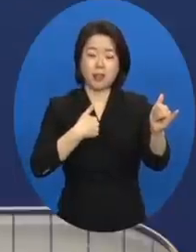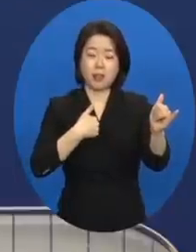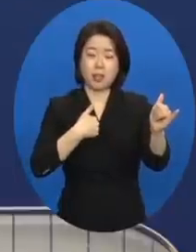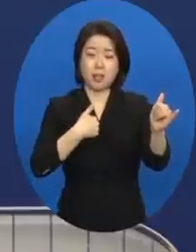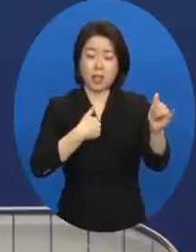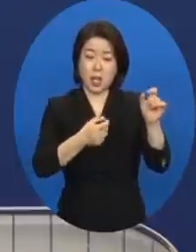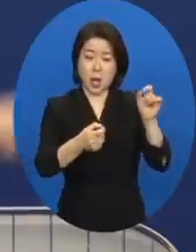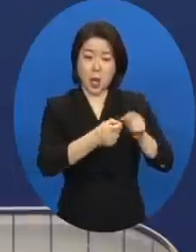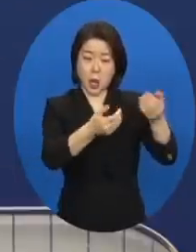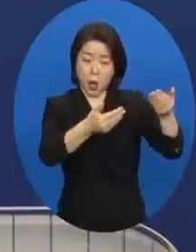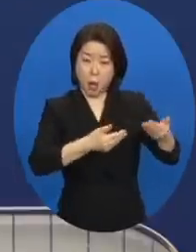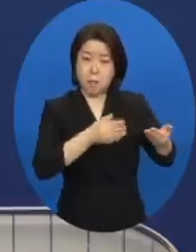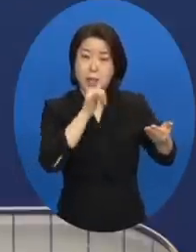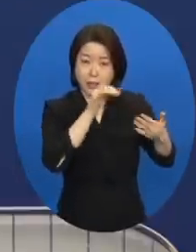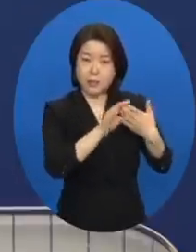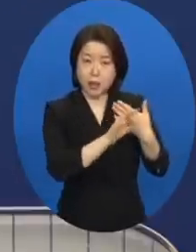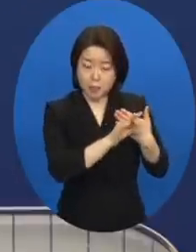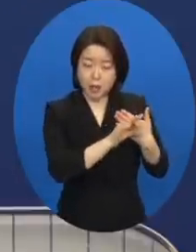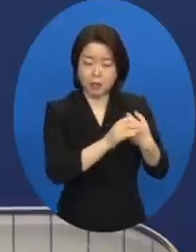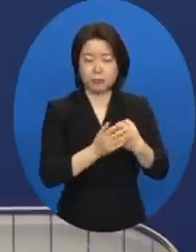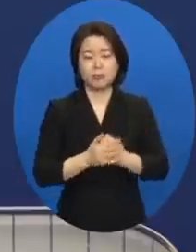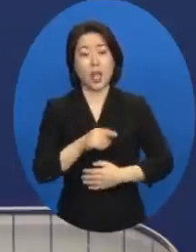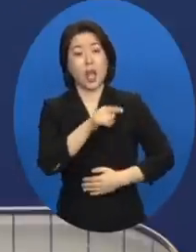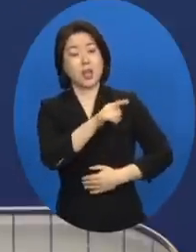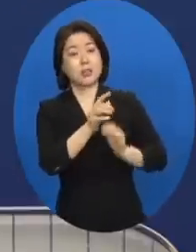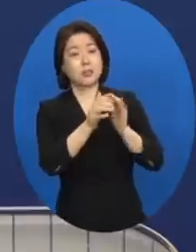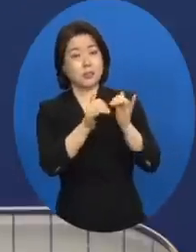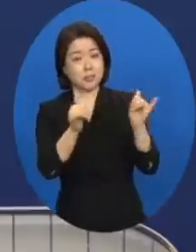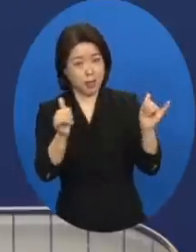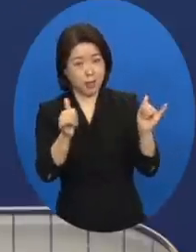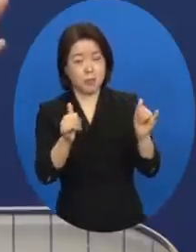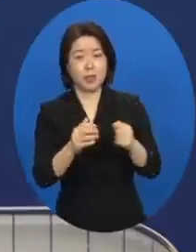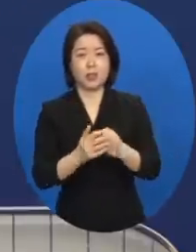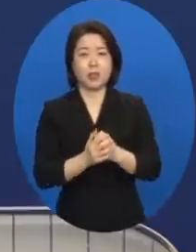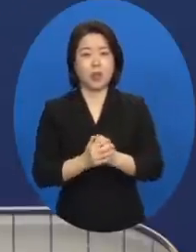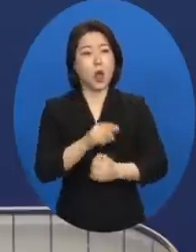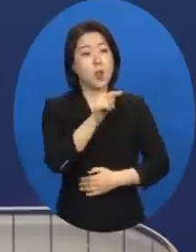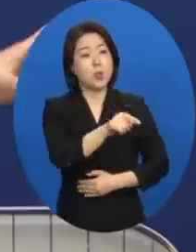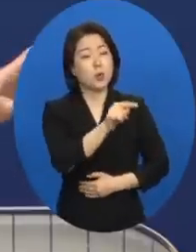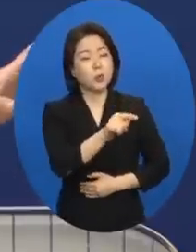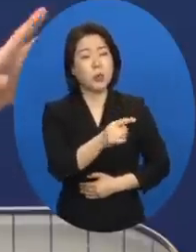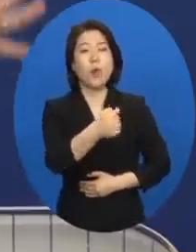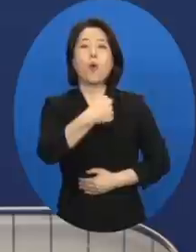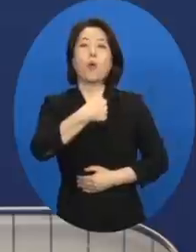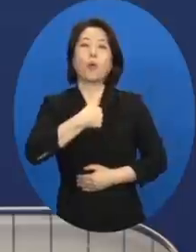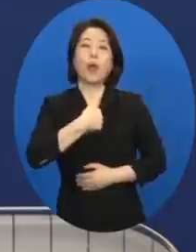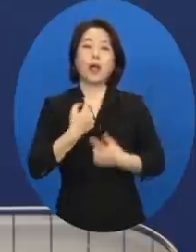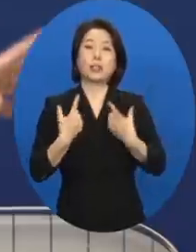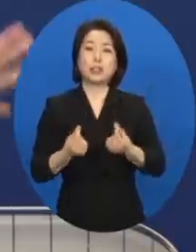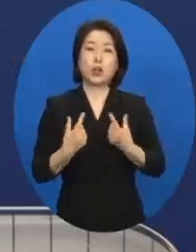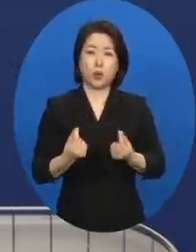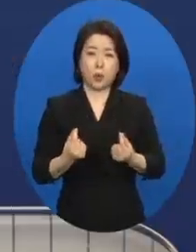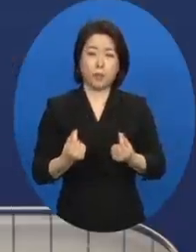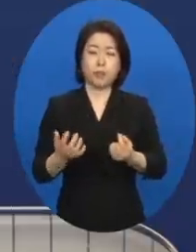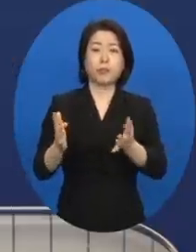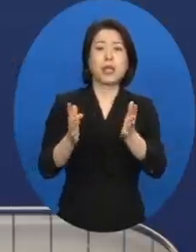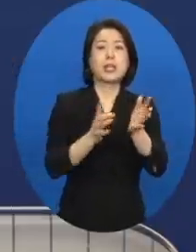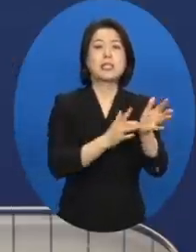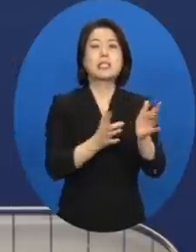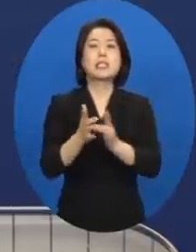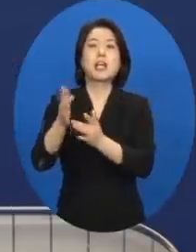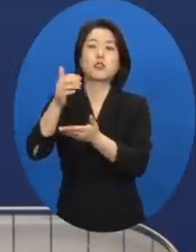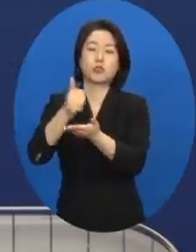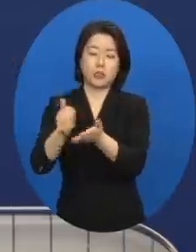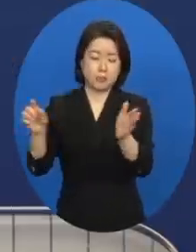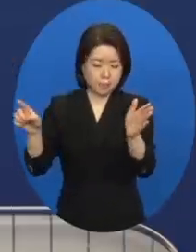두신다면 그 사람에게 너도 나처럼 예수